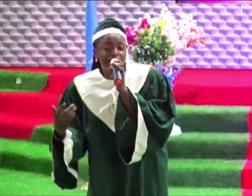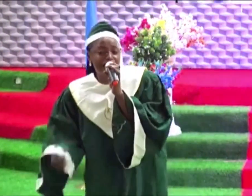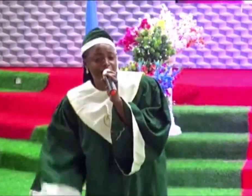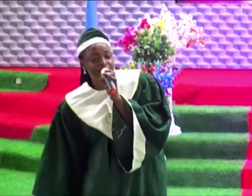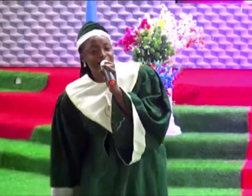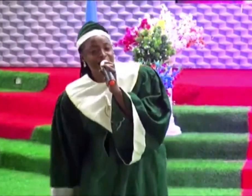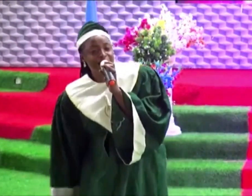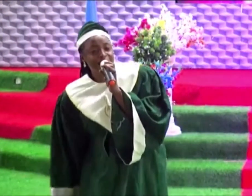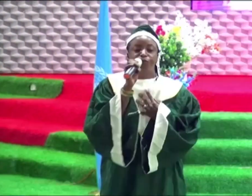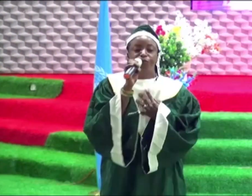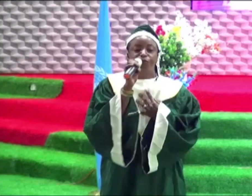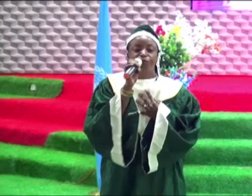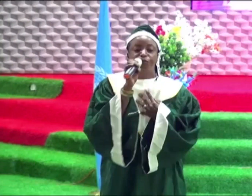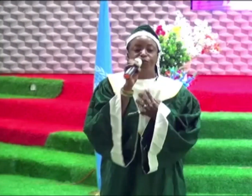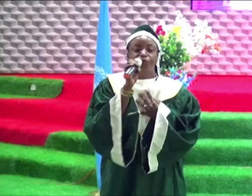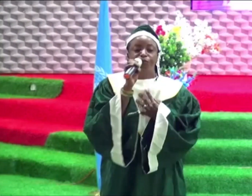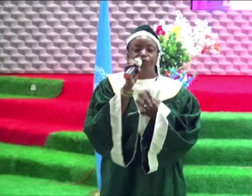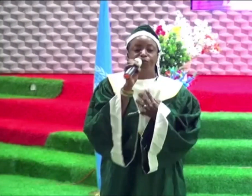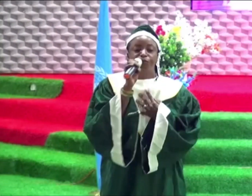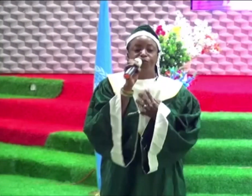sádi rárá.